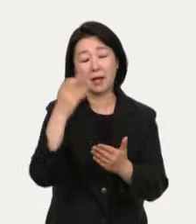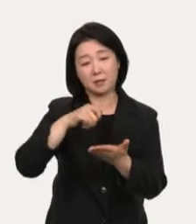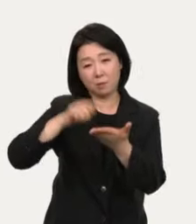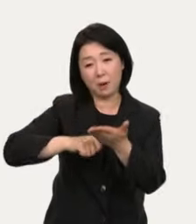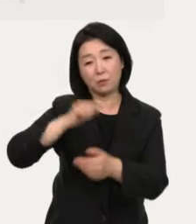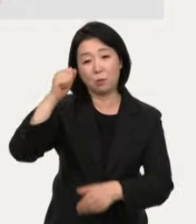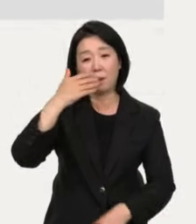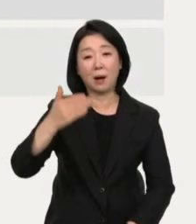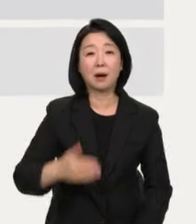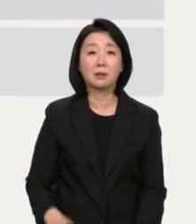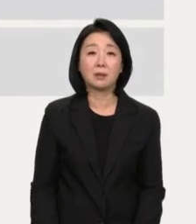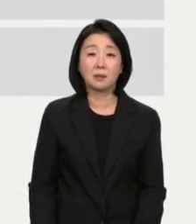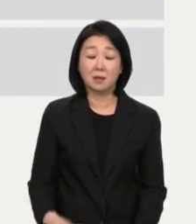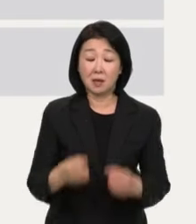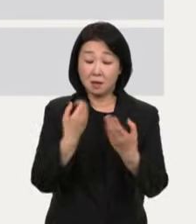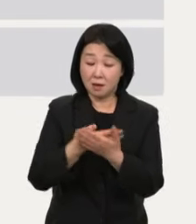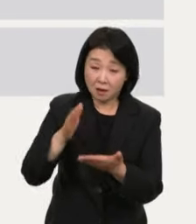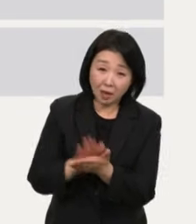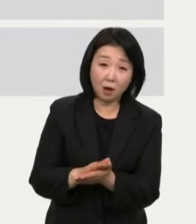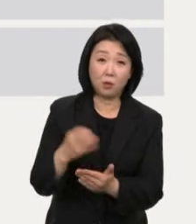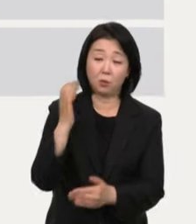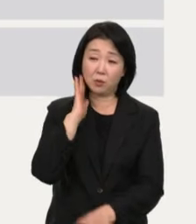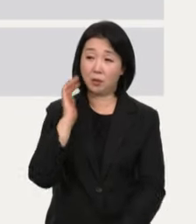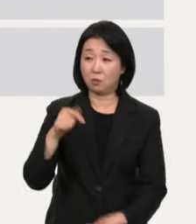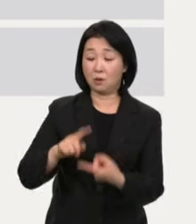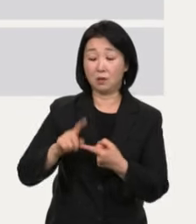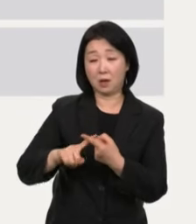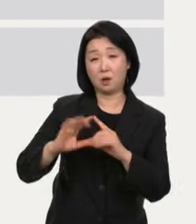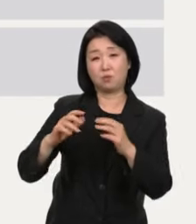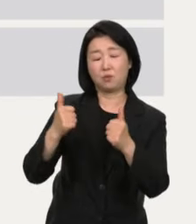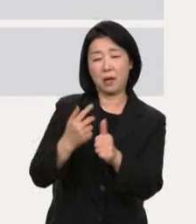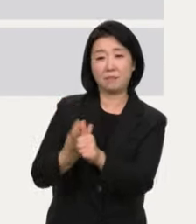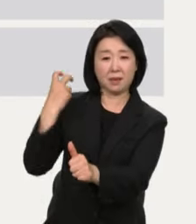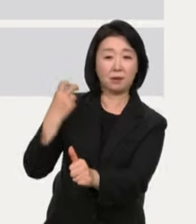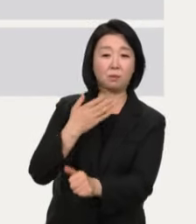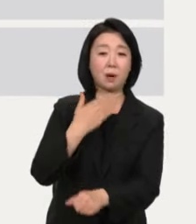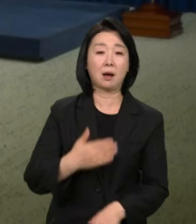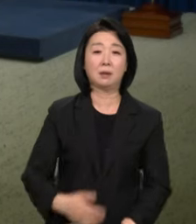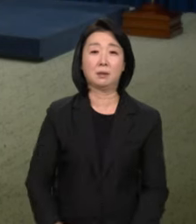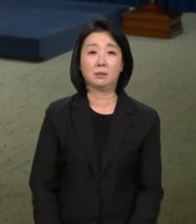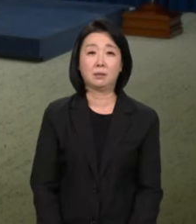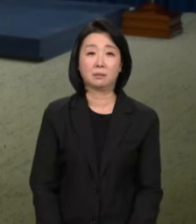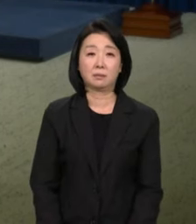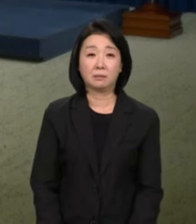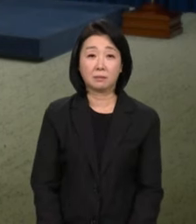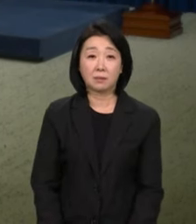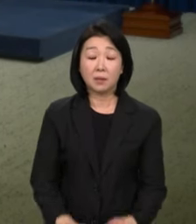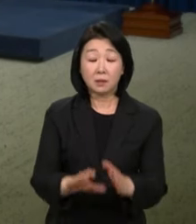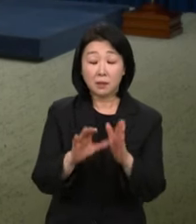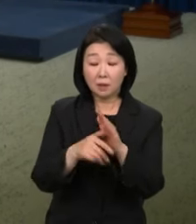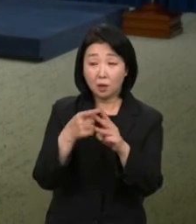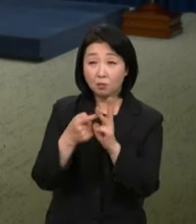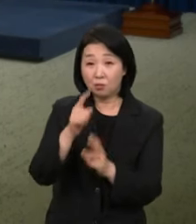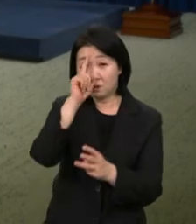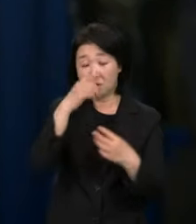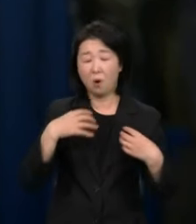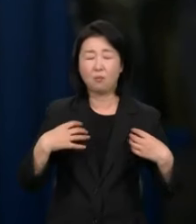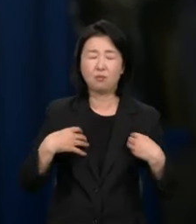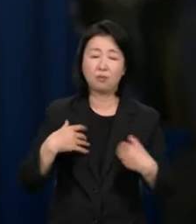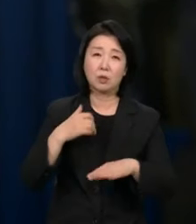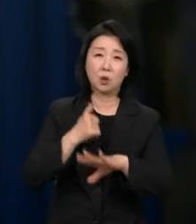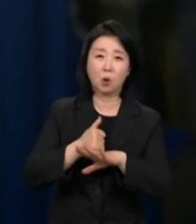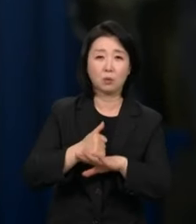있습니다. 개헌은 물론이고 대통령에 대한 국회의 탄핵소추도 가능합니다. 이럴 경우 윤석열 정부는 레임덕을